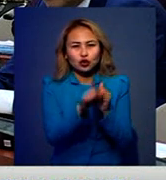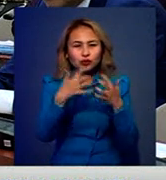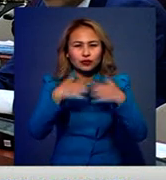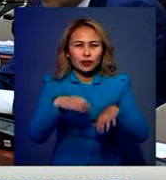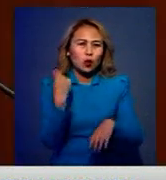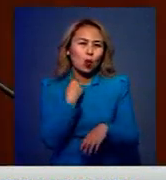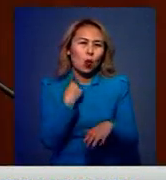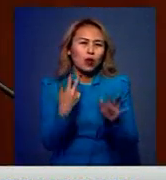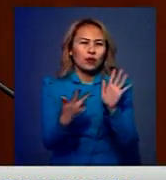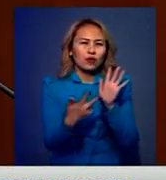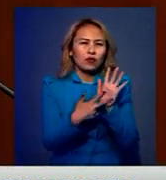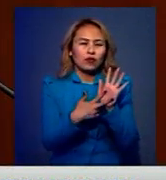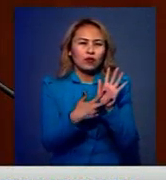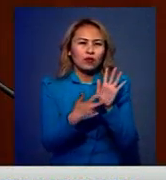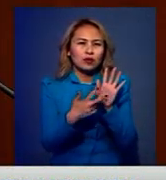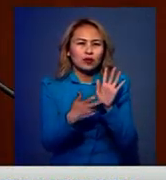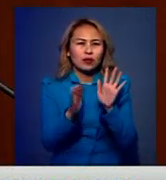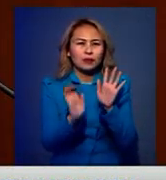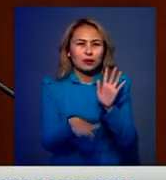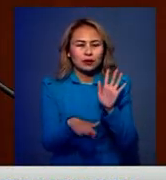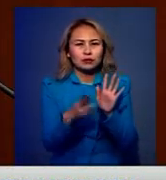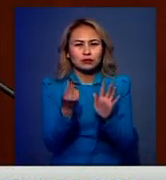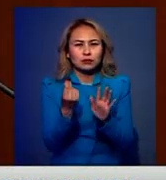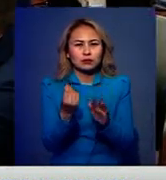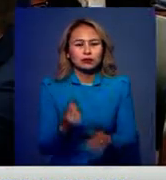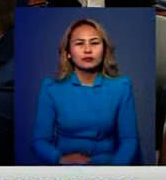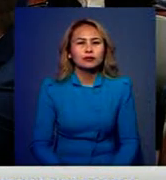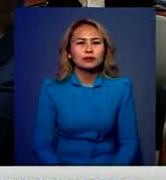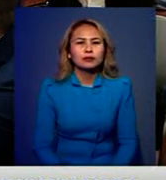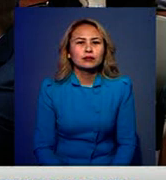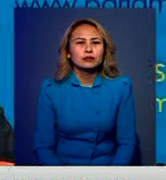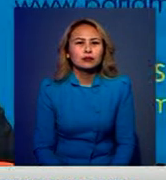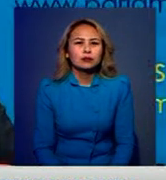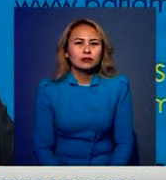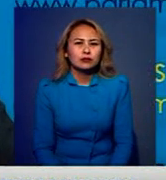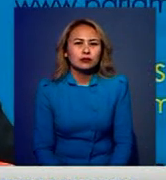қарызы шамамен 800 мың теңгеге жуықтайды.